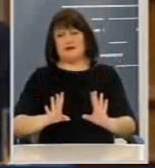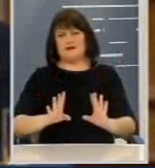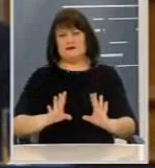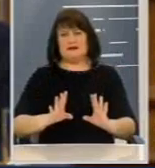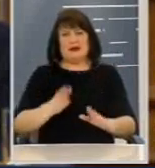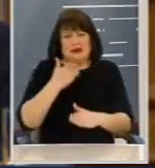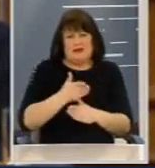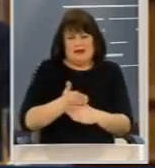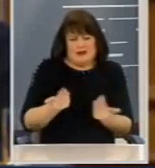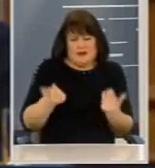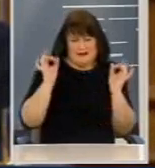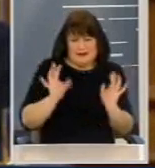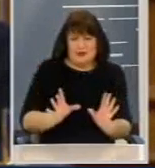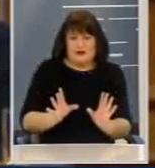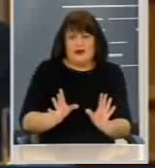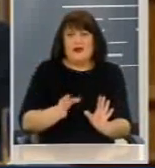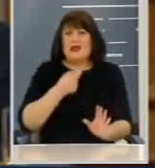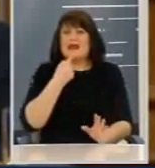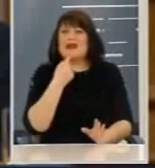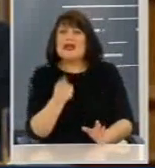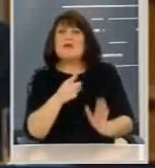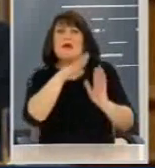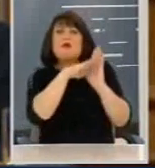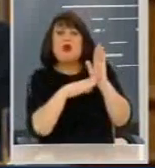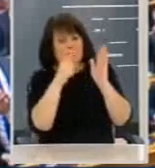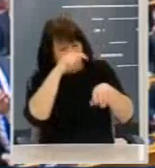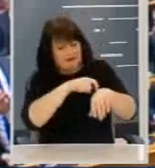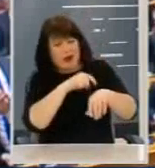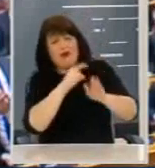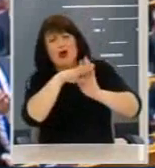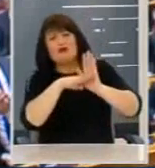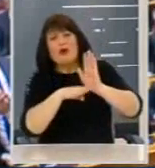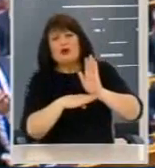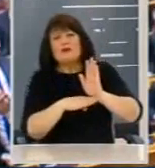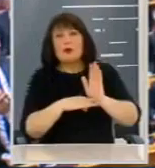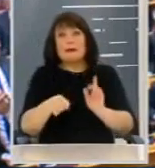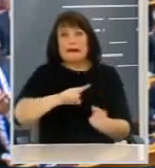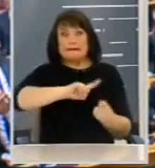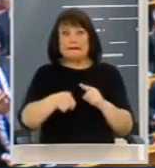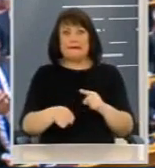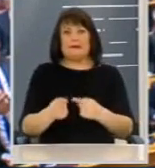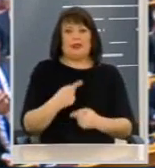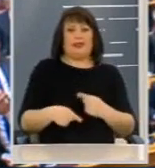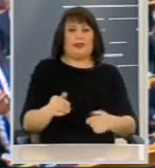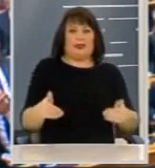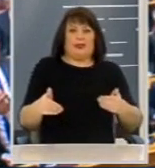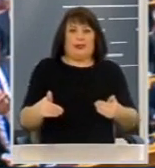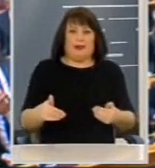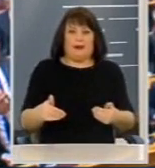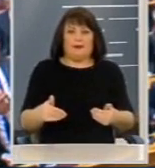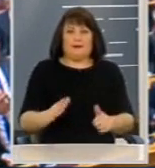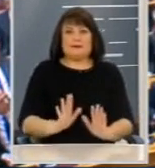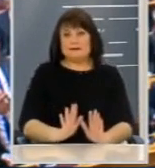τίποτα να κρύψουμε και έδωσα όλο μου το πρόγραμμα στο Παρίσι, αλλάξατε το τροπάρι. Και φυσικά το τροπάρι δεν ήταν